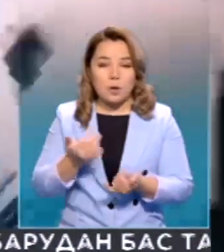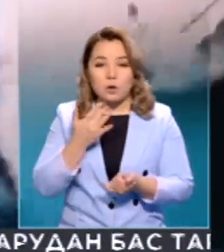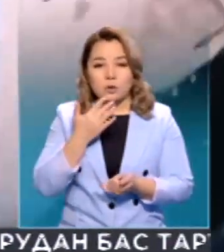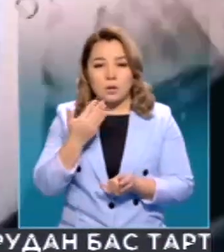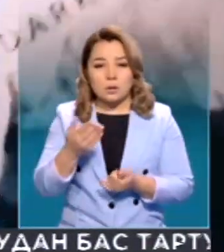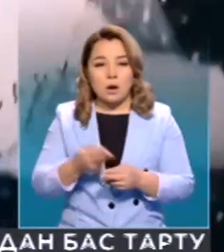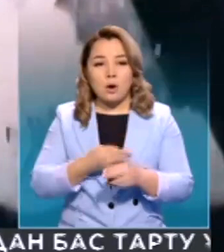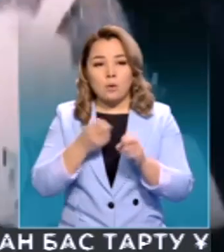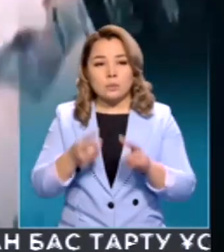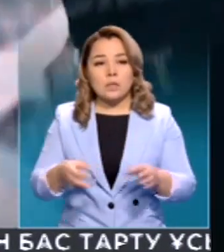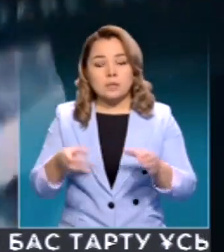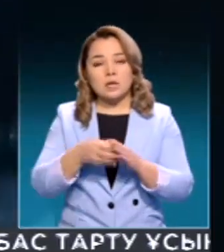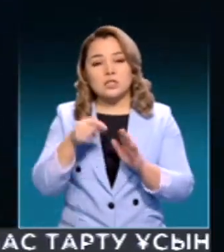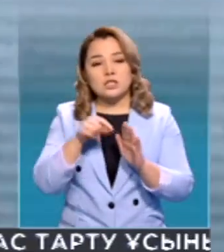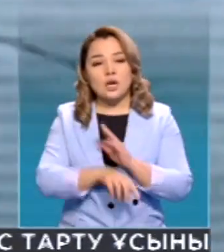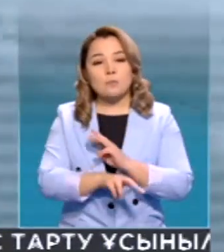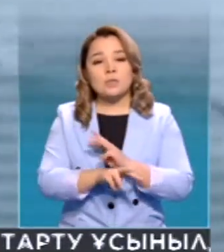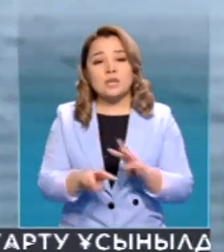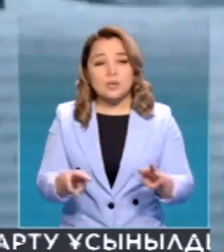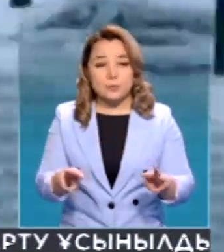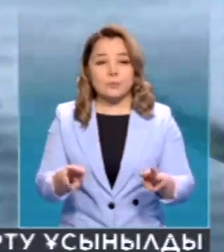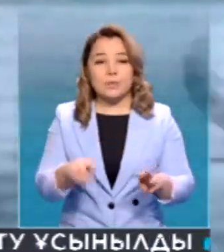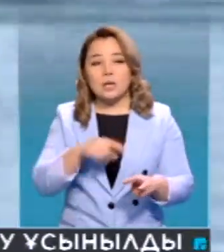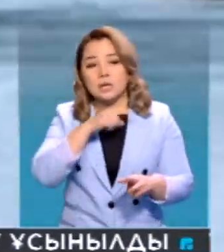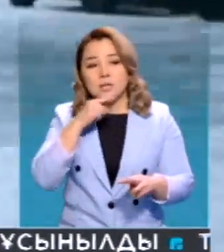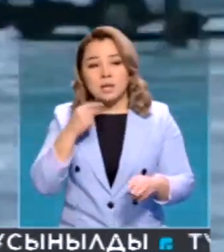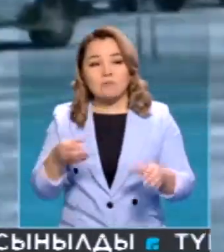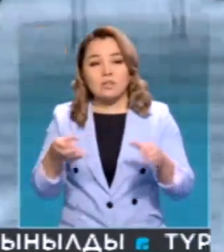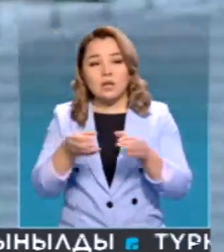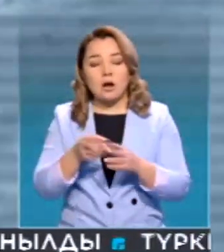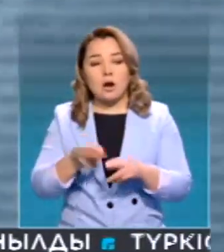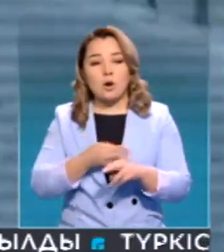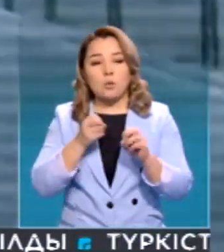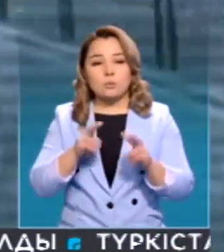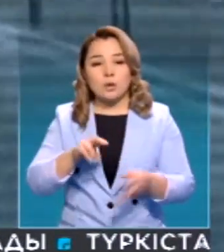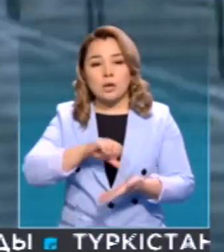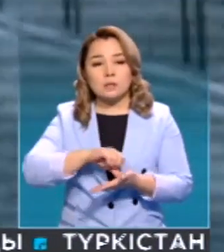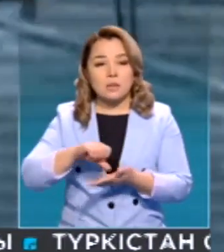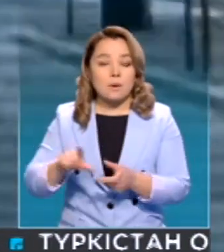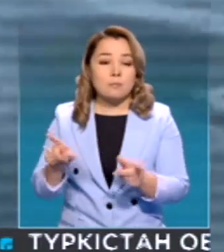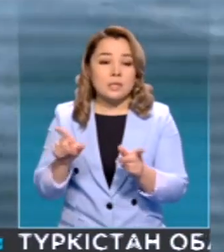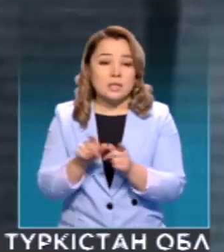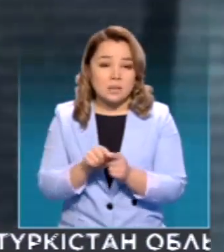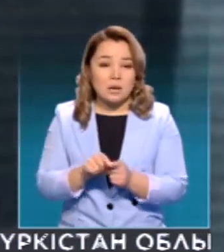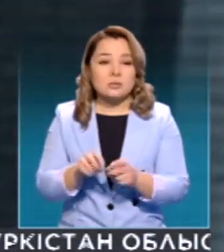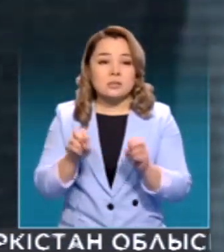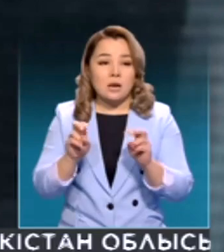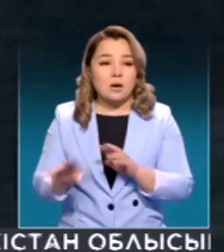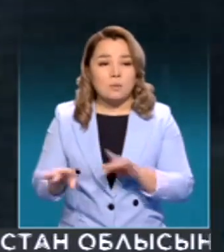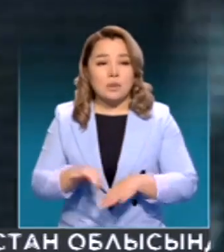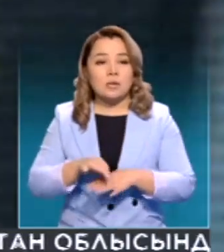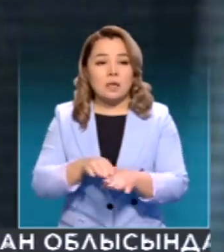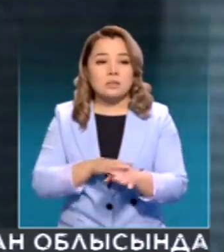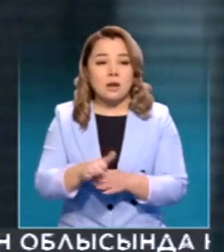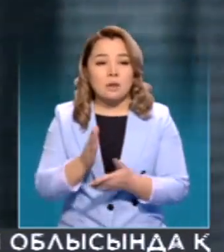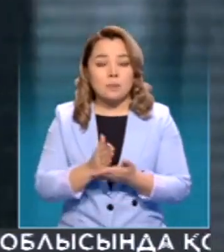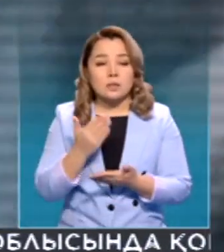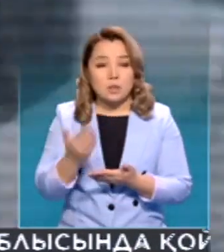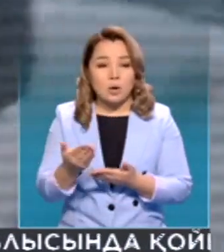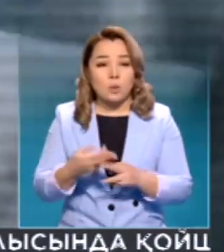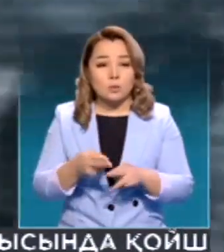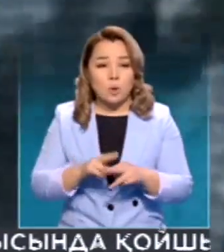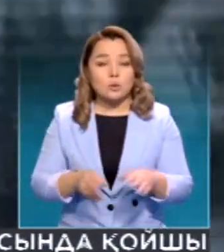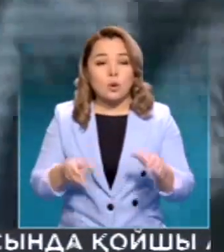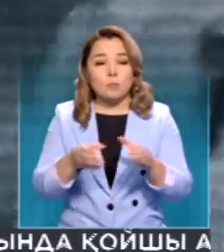қауіпсіздік комитеті мен ішкі істер министрлігі Ресейдің федералдық қауіпсіздік қызметімен бірлесіп арнайы операция өткізген. Сонымен қатар бұл